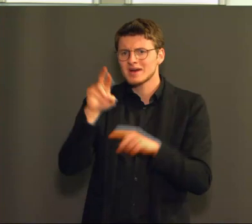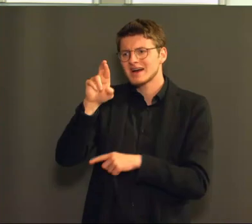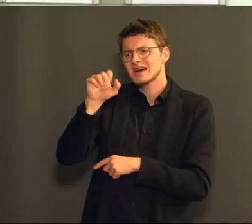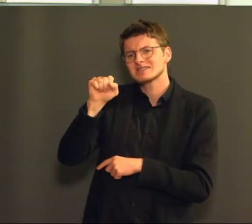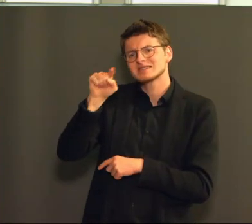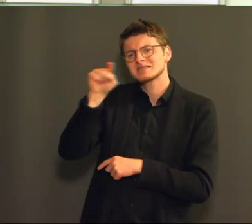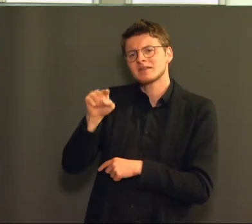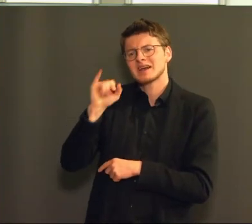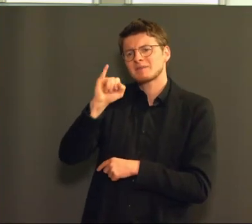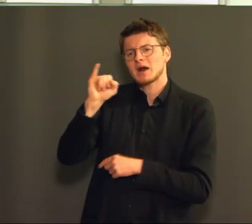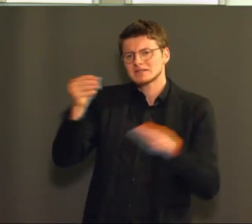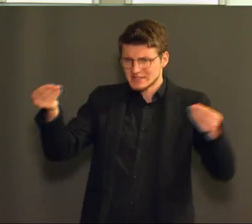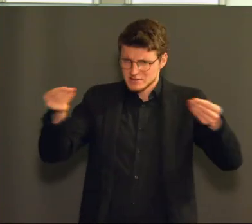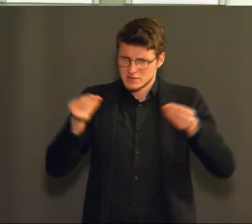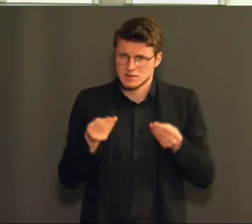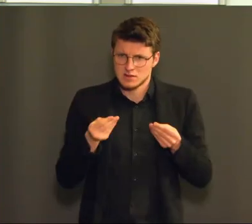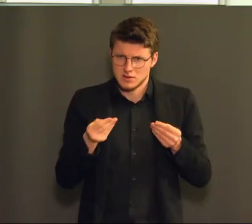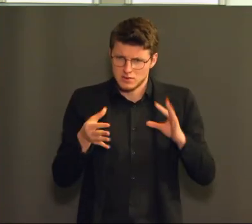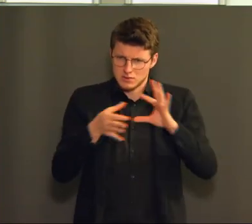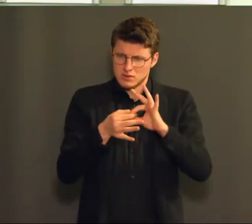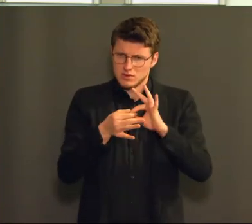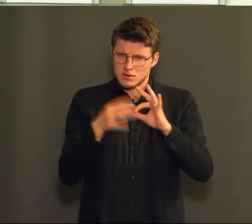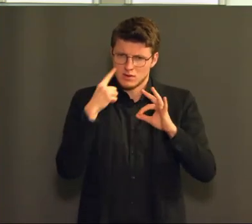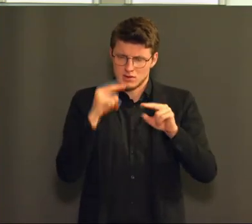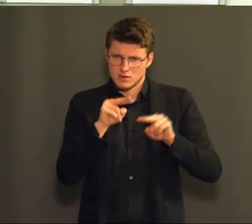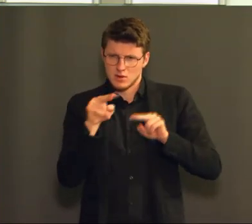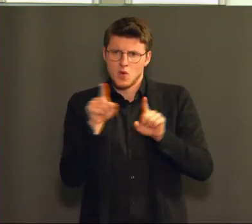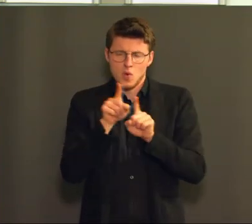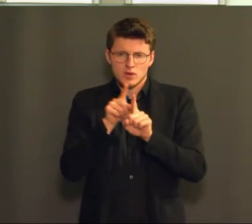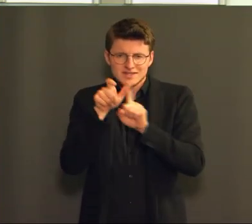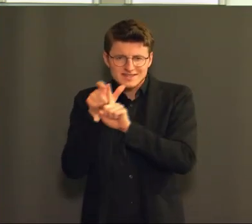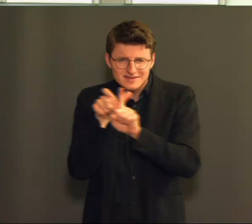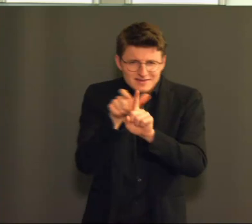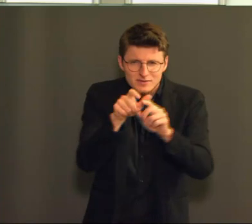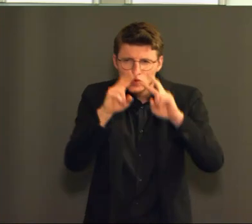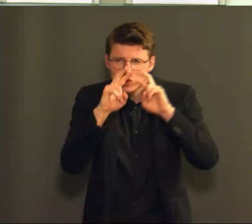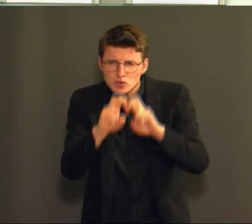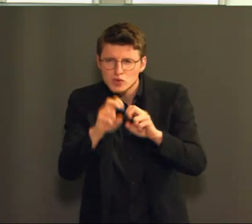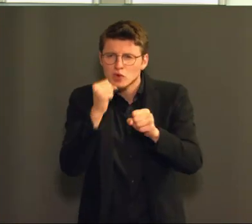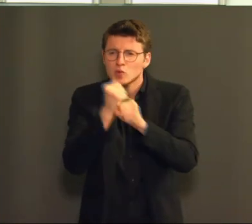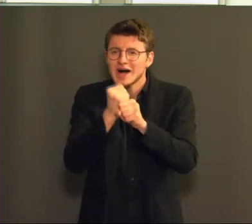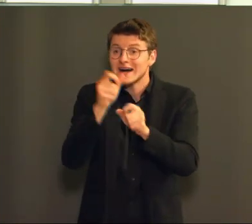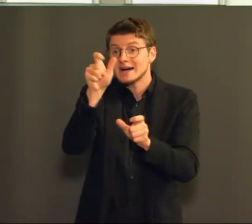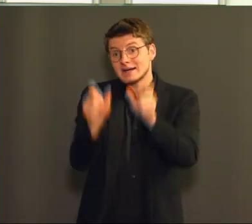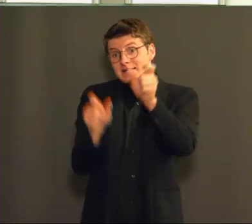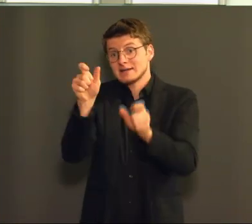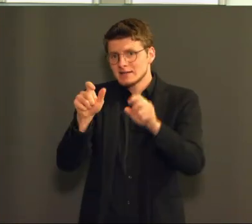de gegevens onderzocht van het contactonderzoek van werknemers.